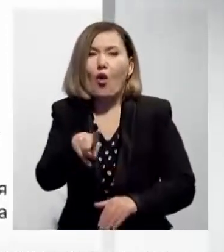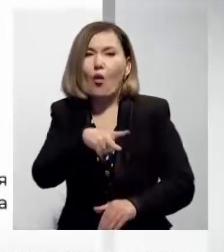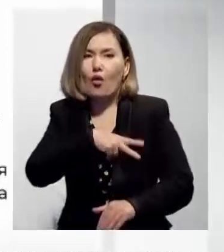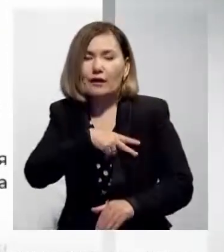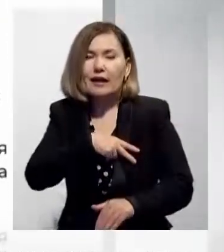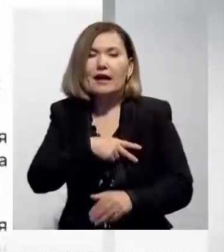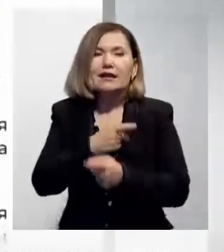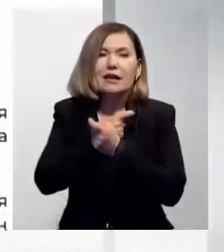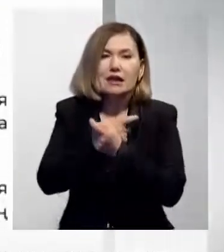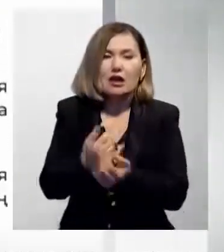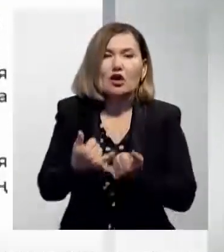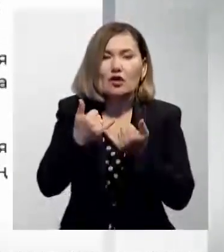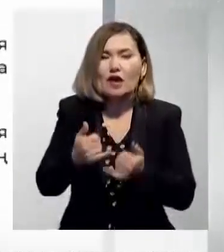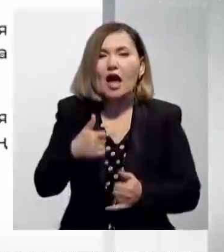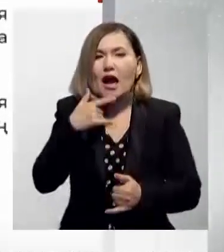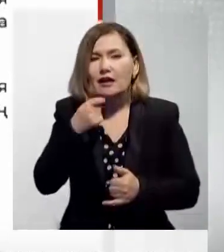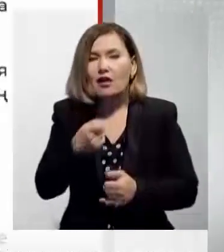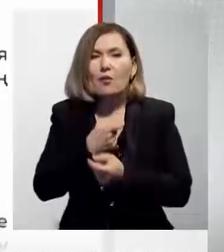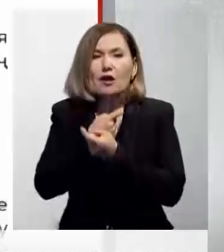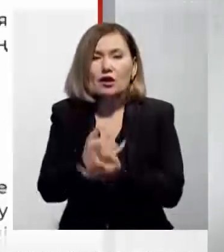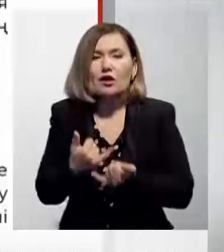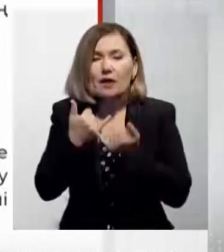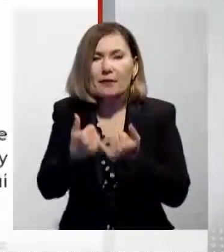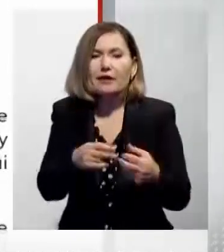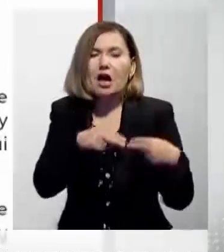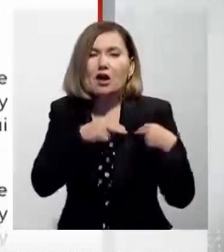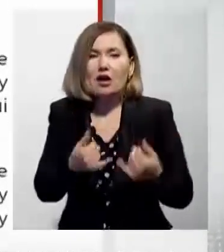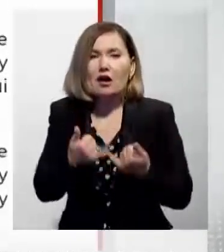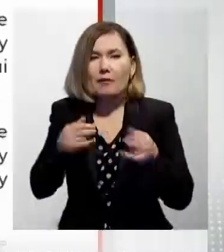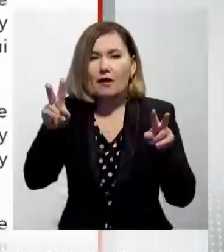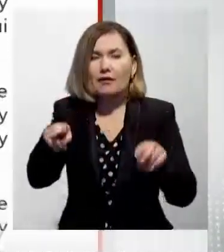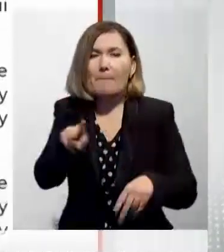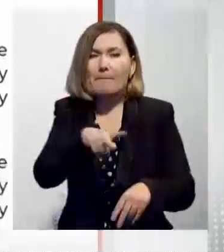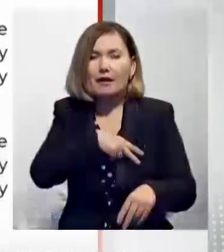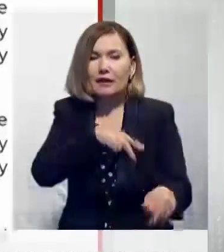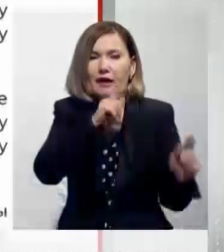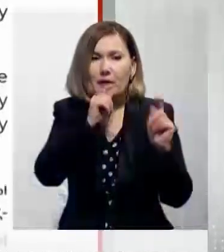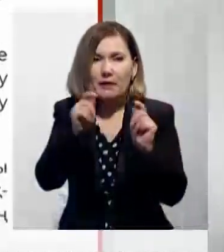ордені, ерлік үшін, жауынгерлік ерлік үшін және ерен еңбек үшін медальдары берілді.